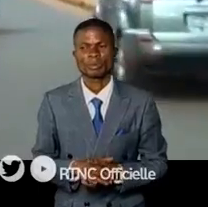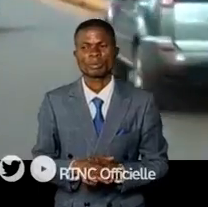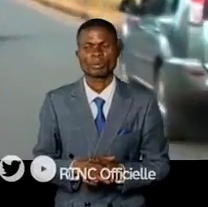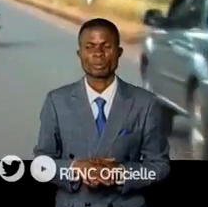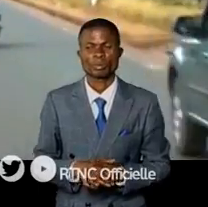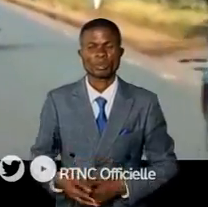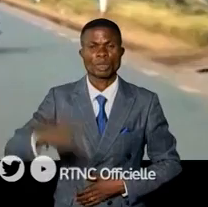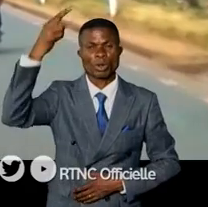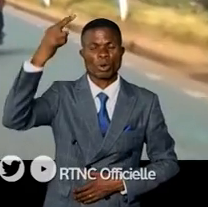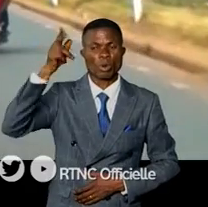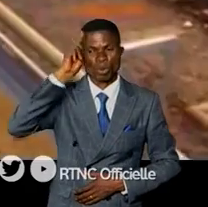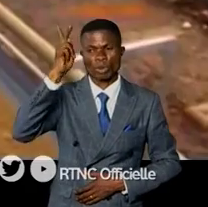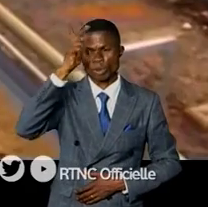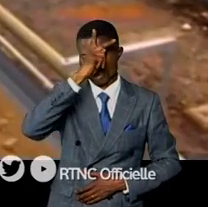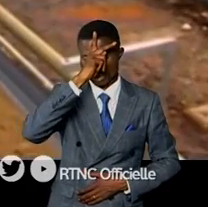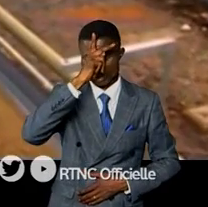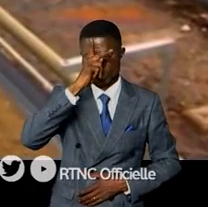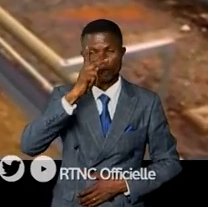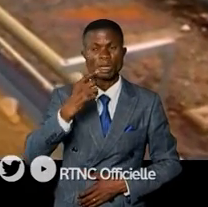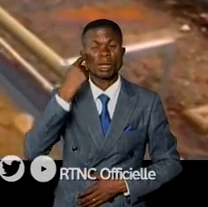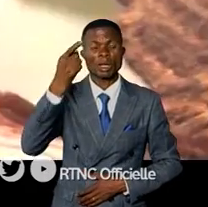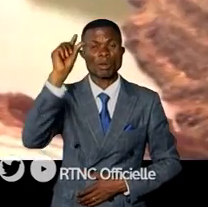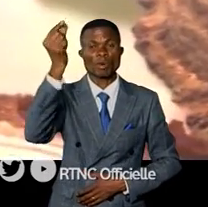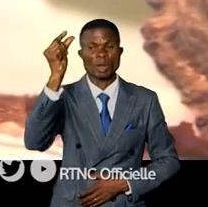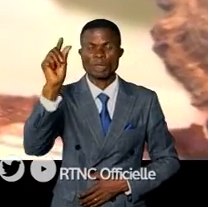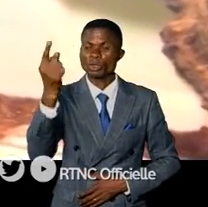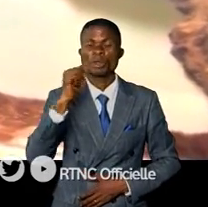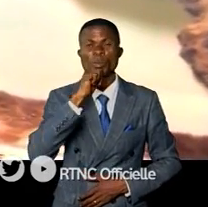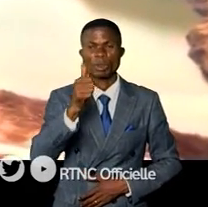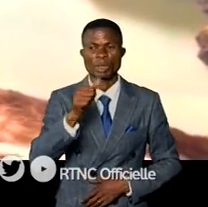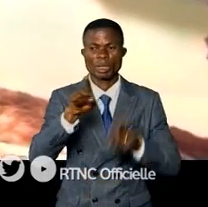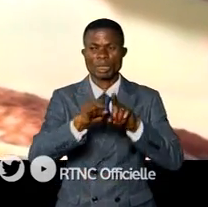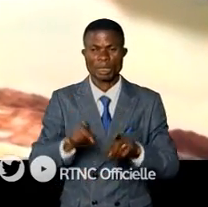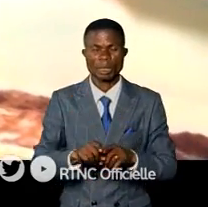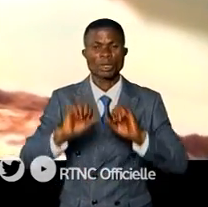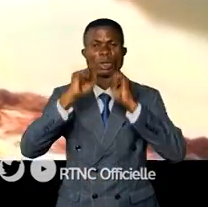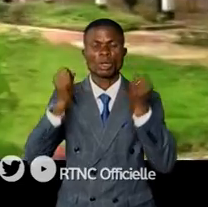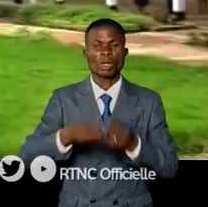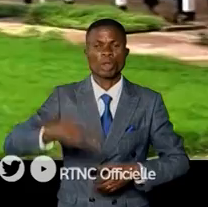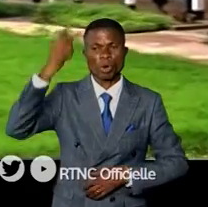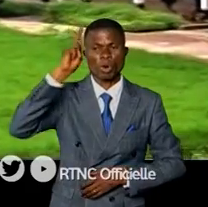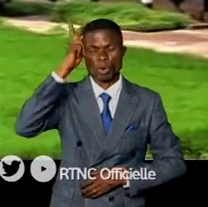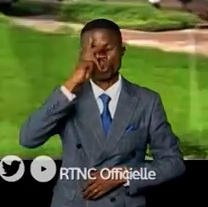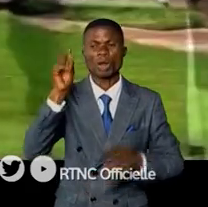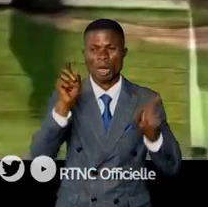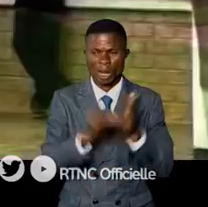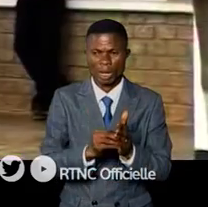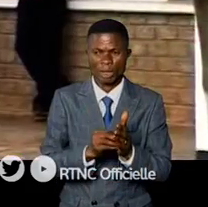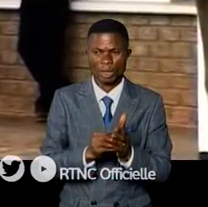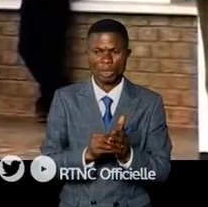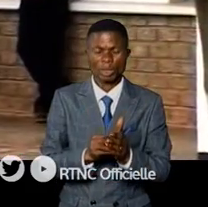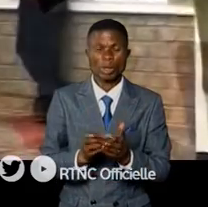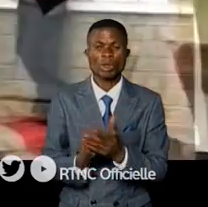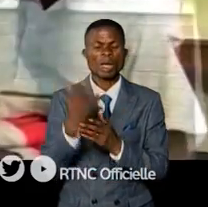Le Haut-Katanga, ce n'est pas seulement l'image dominante des minerais et des mining. Le Haut-Katanga, c'est aussi le berceau des